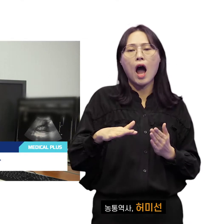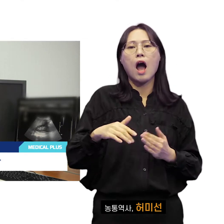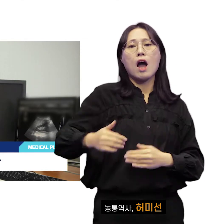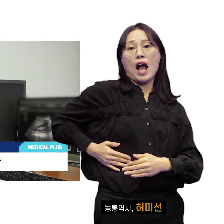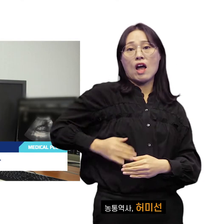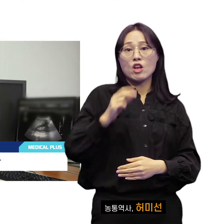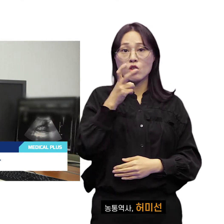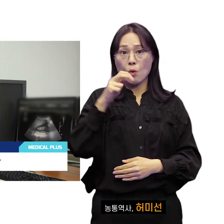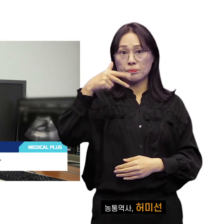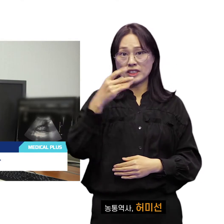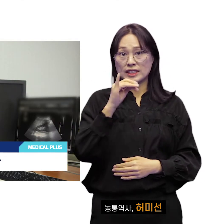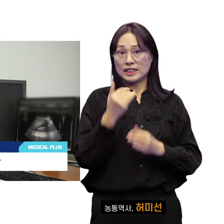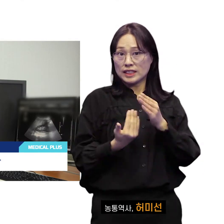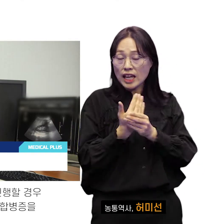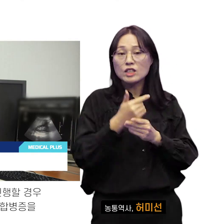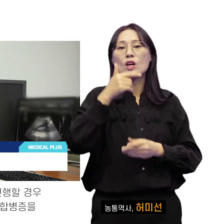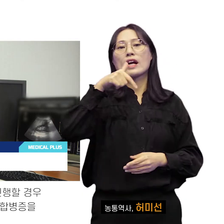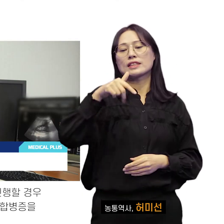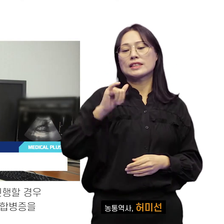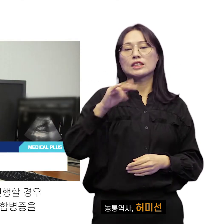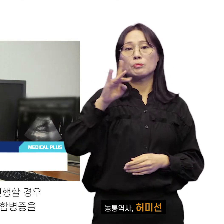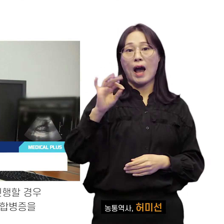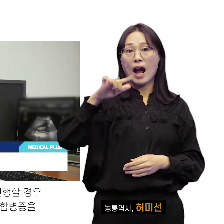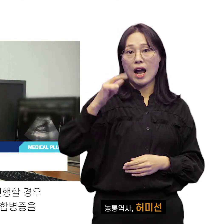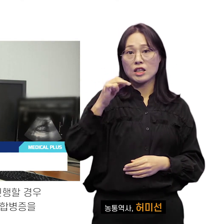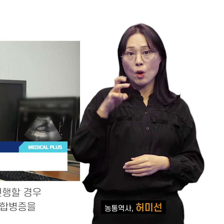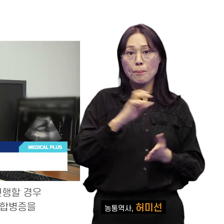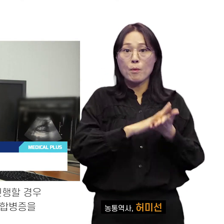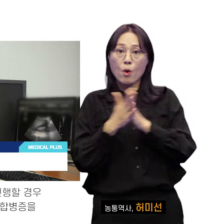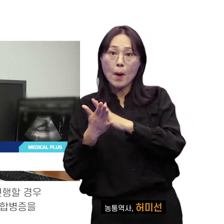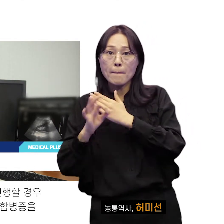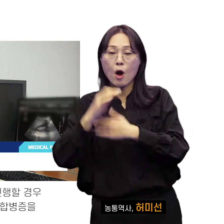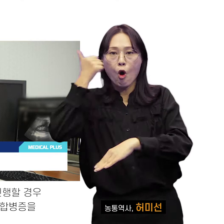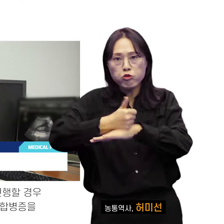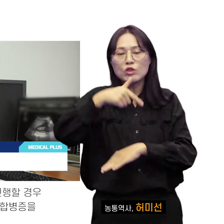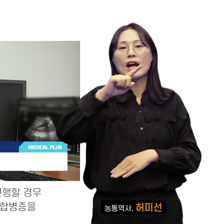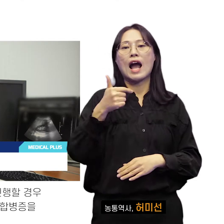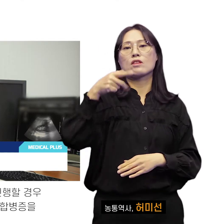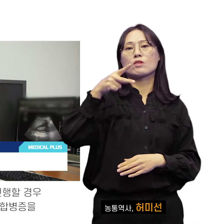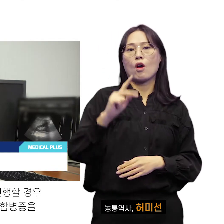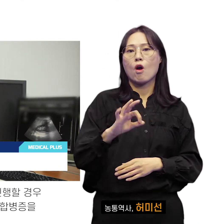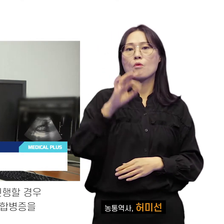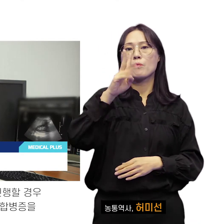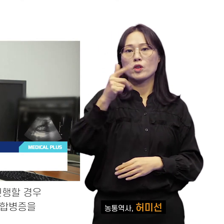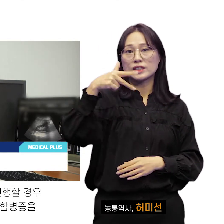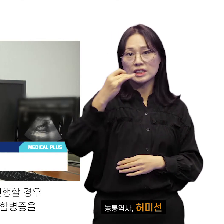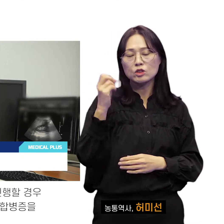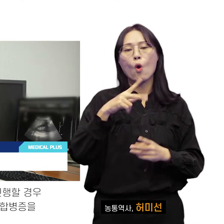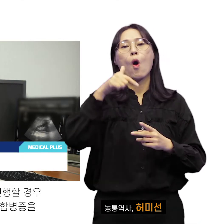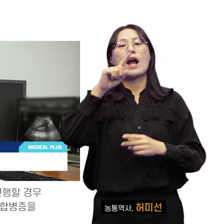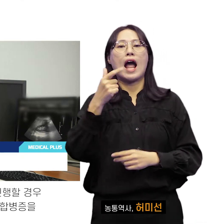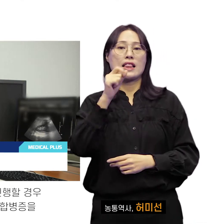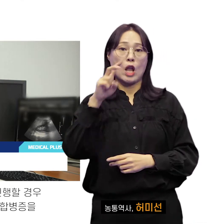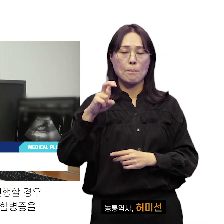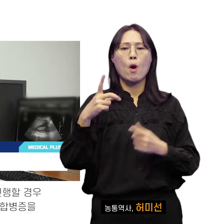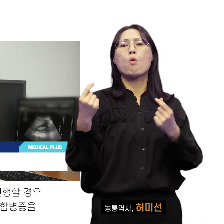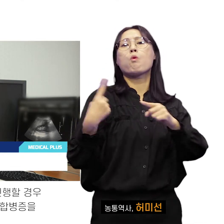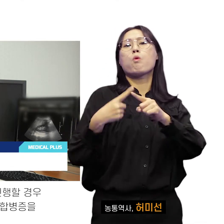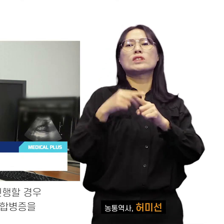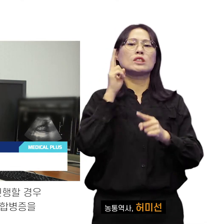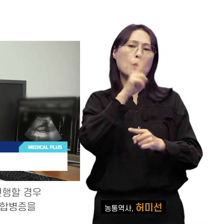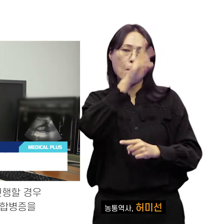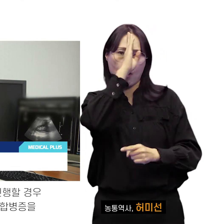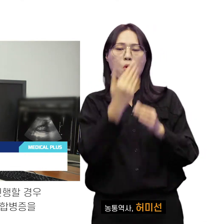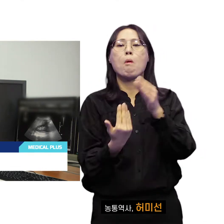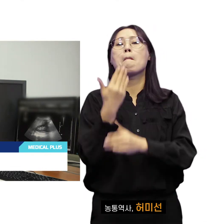건강에 큰 영향을 미치지 않으나 간 내 염증이 생기는 지방간염으로 진행할 경우 간경변증이나 간암 같은